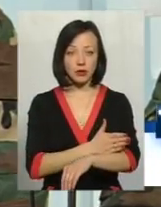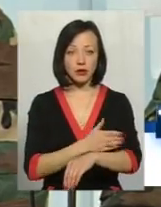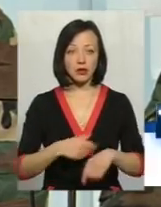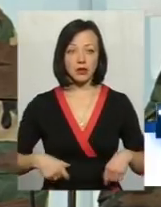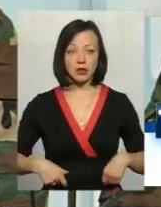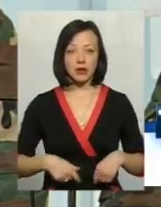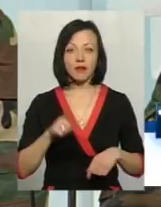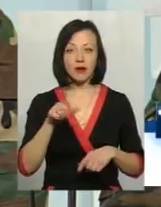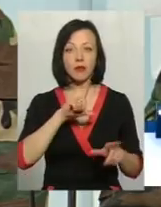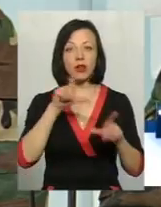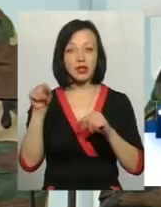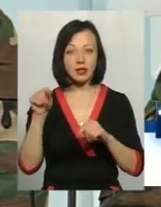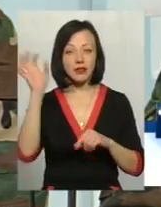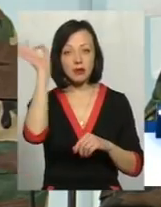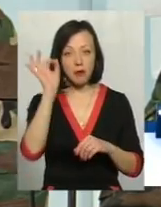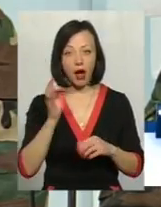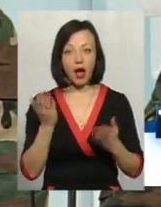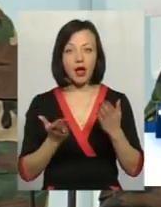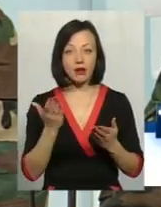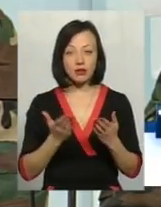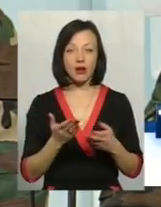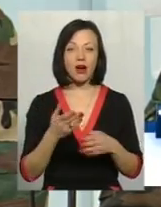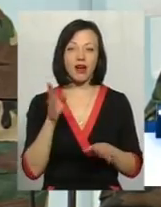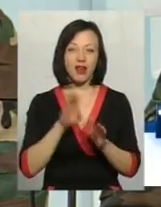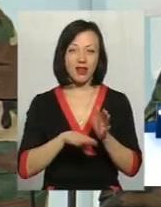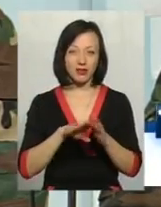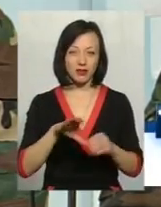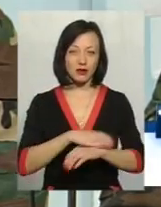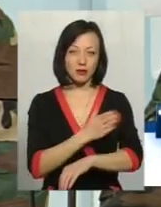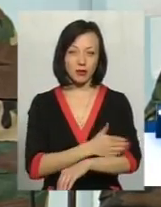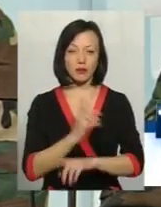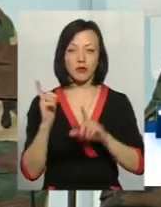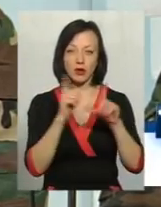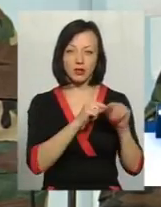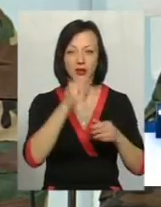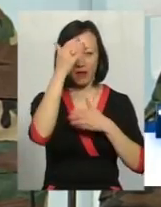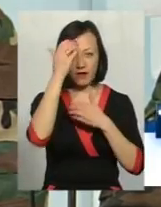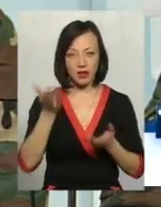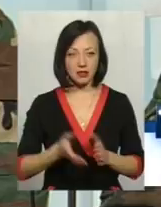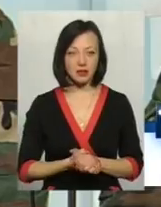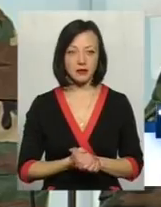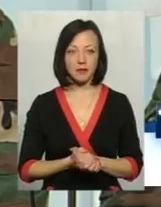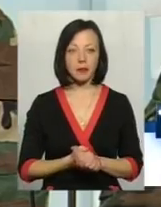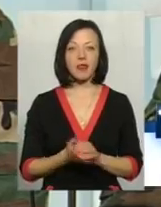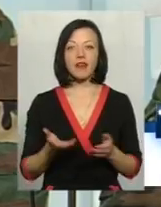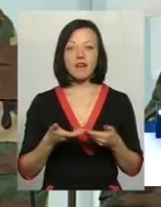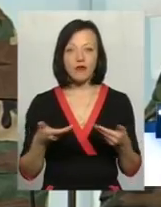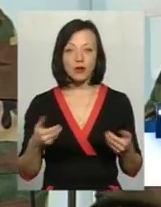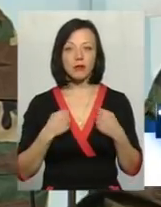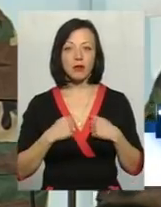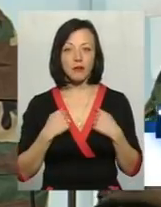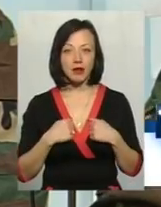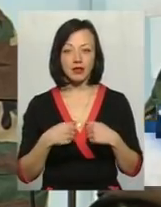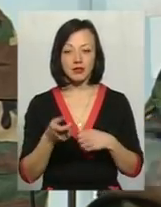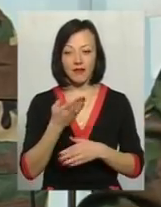поїдете в Германію. А якщо кірзові сапоги, то поїдете ви в Афганістан». І от ми помилися, виходимо,